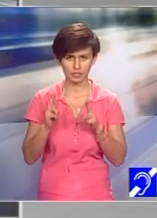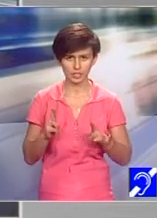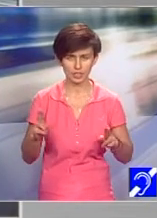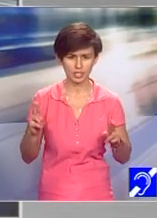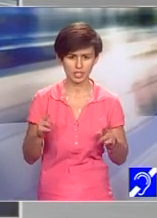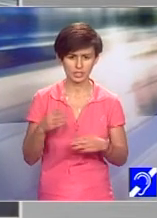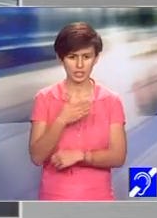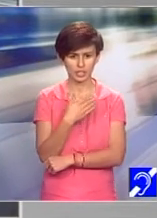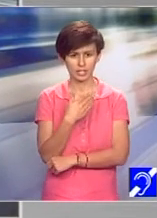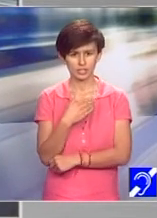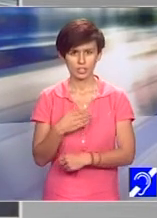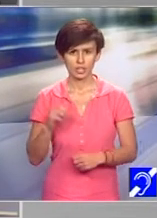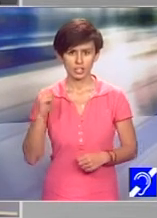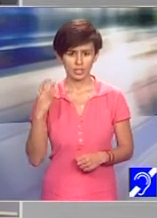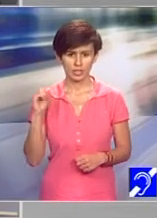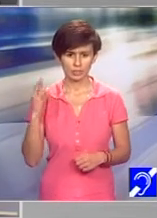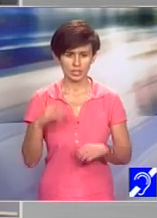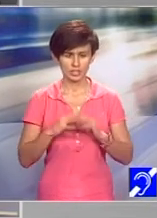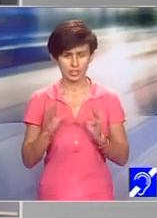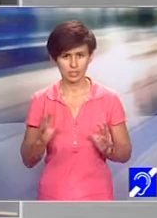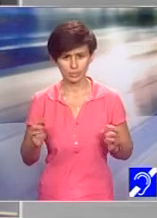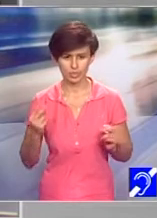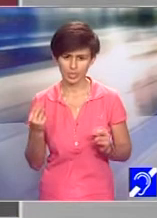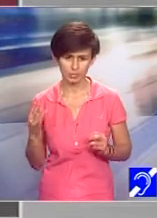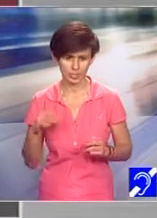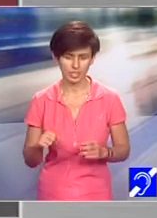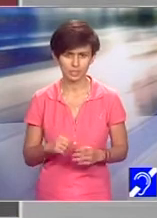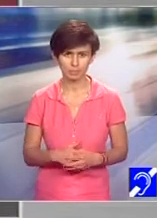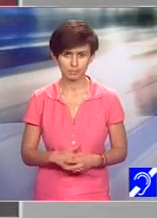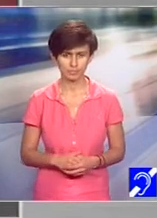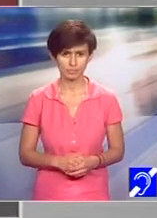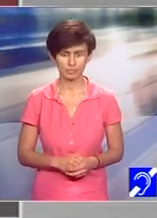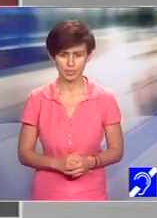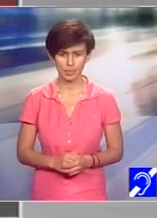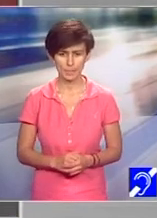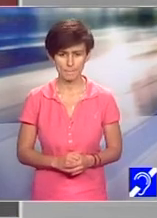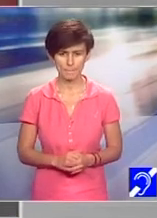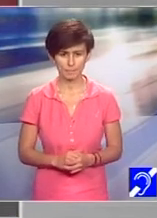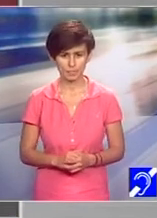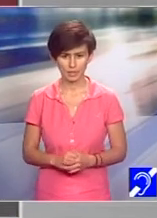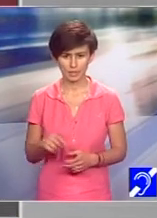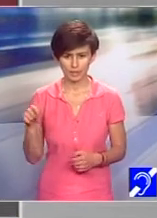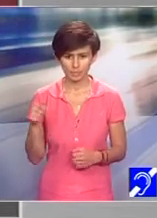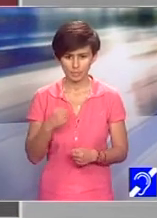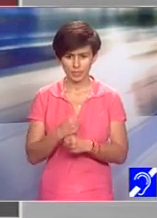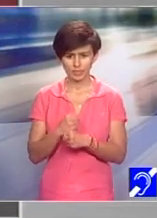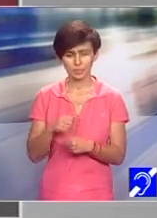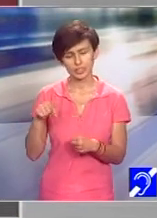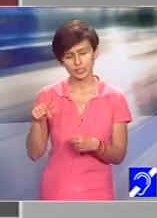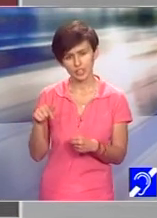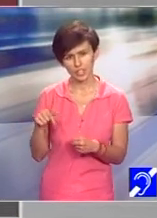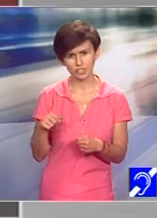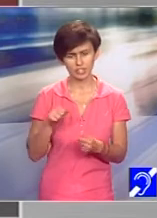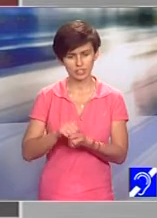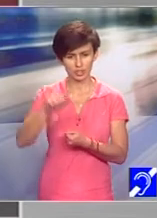Ambulanța din România. Bună seara! Bună seara! Bine v-am găsit! Ați recurs și la această formă. Până acum mi-a spus că nu prea